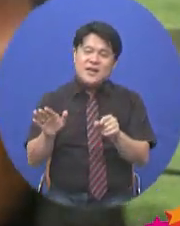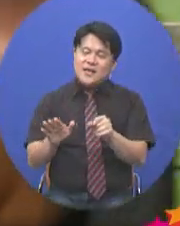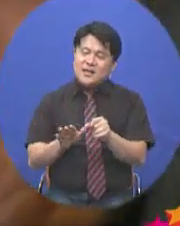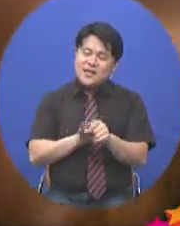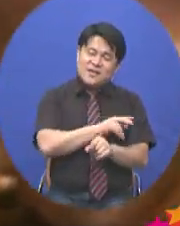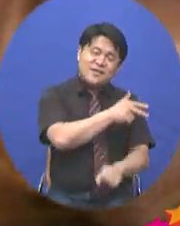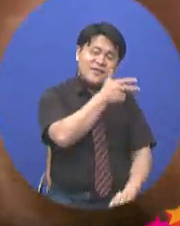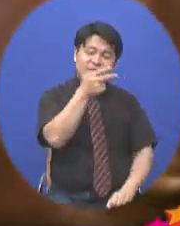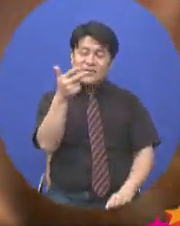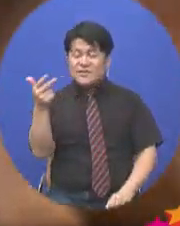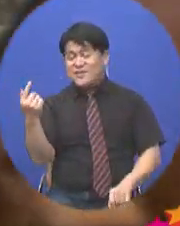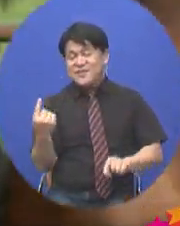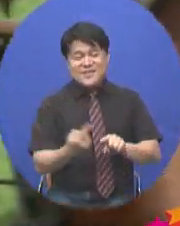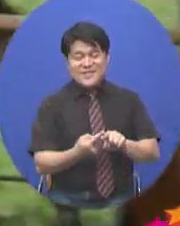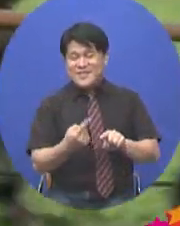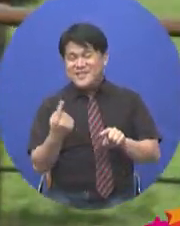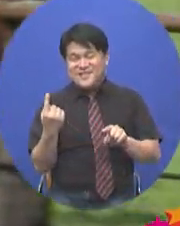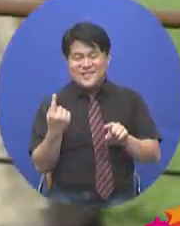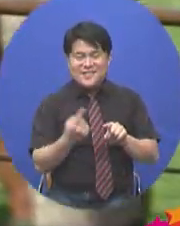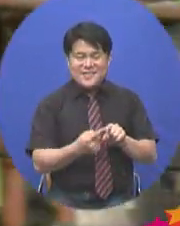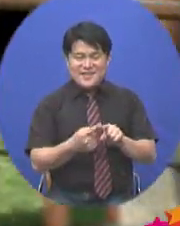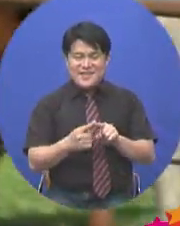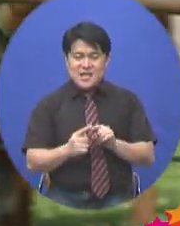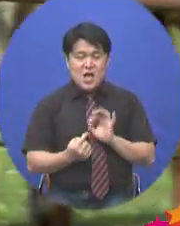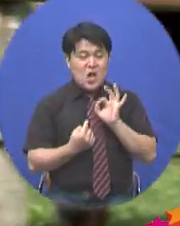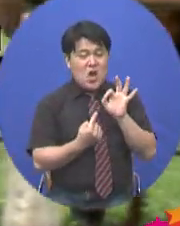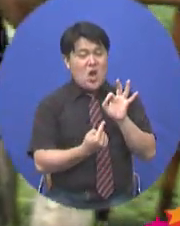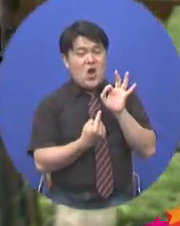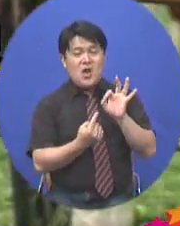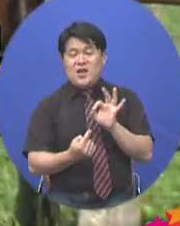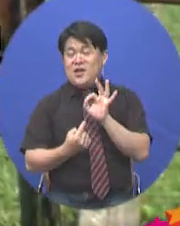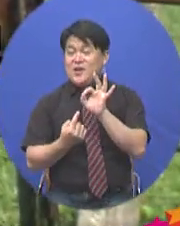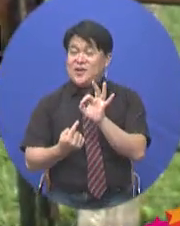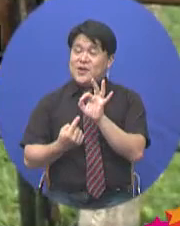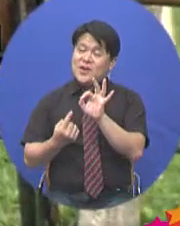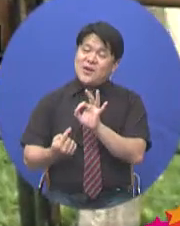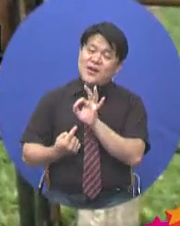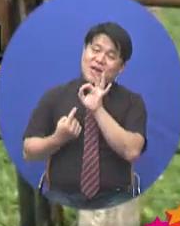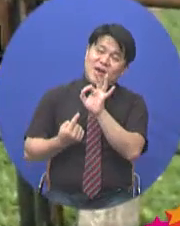사랑은 밝은 바람도 무지개야